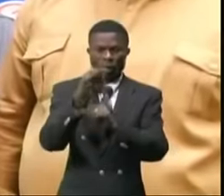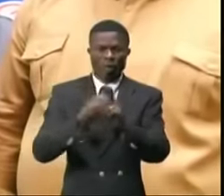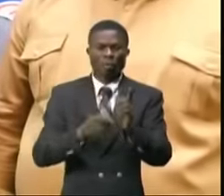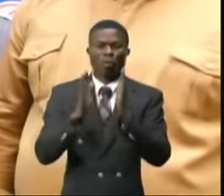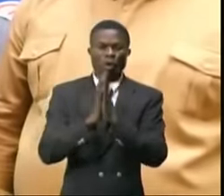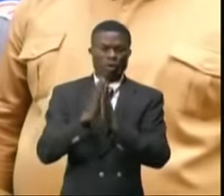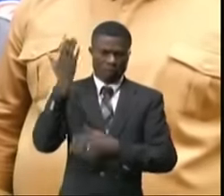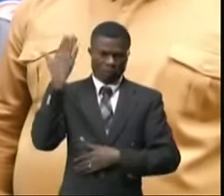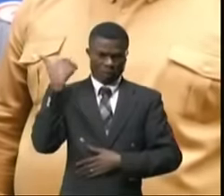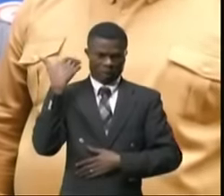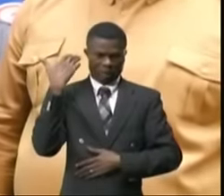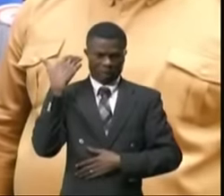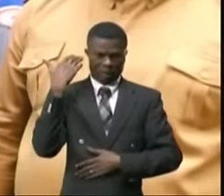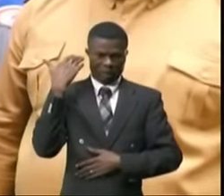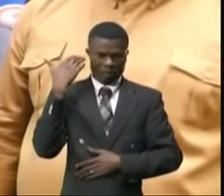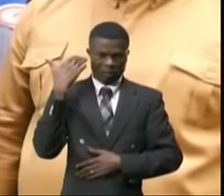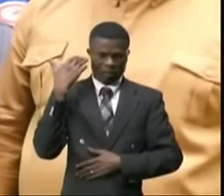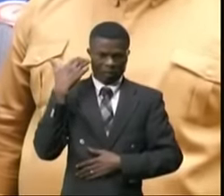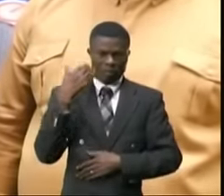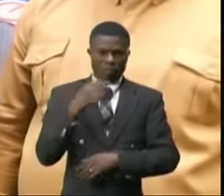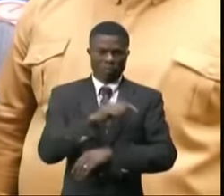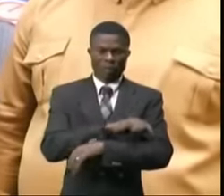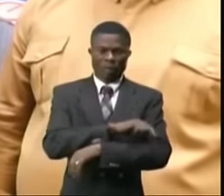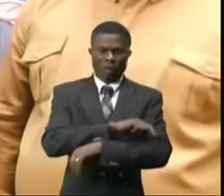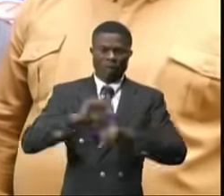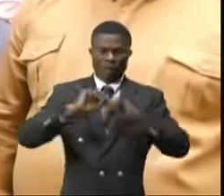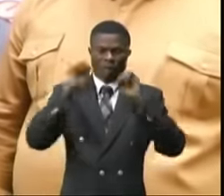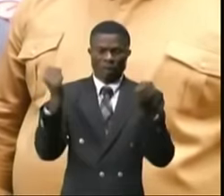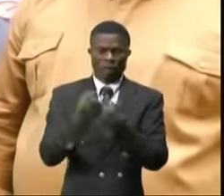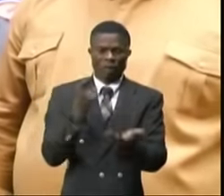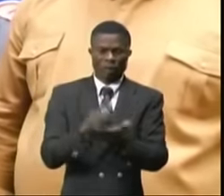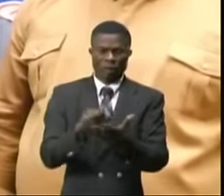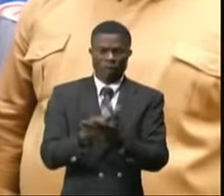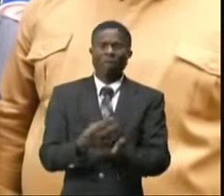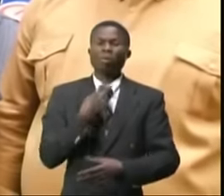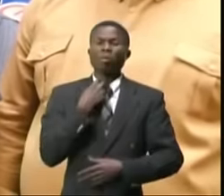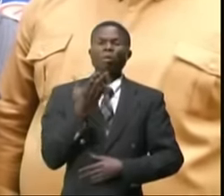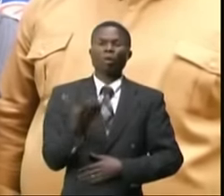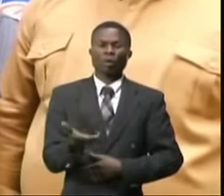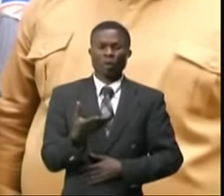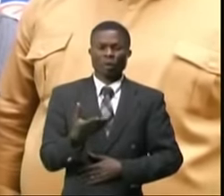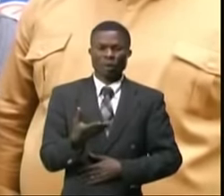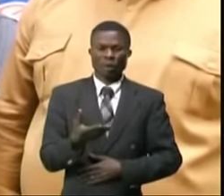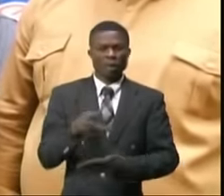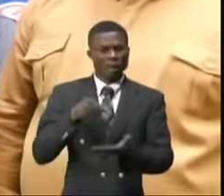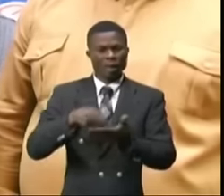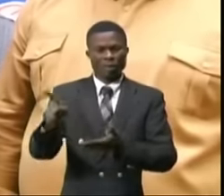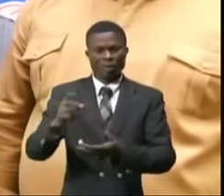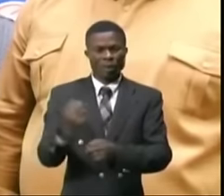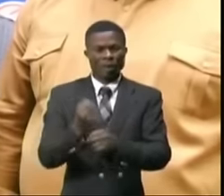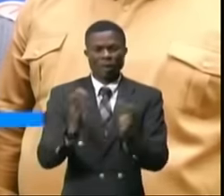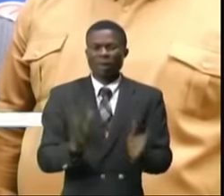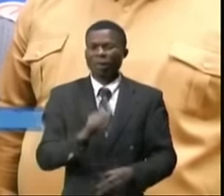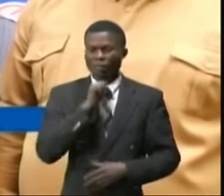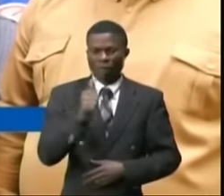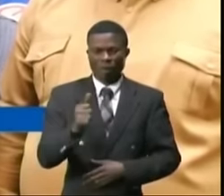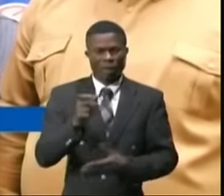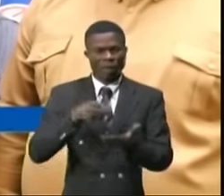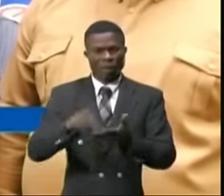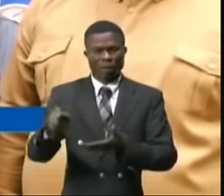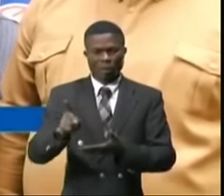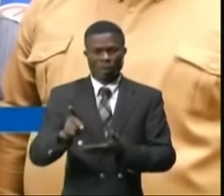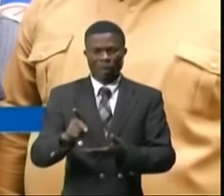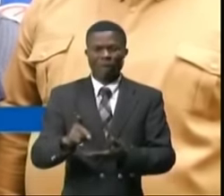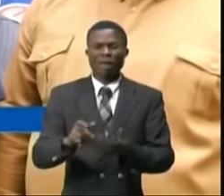d'octobre, la trésorerie d'Engen est bloquée. Nous ne savons pas payer nos prestataires, nous ne savons pas payer